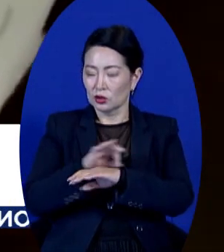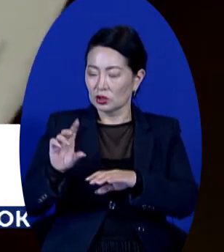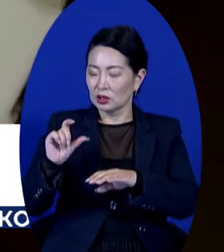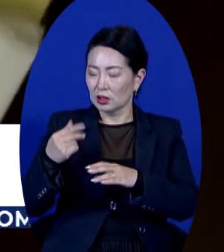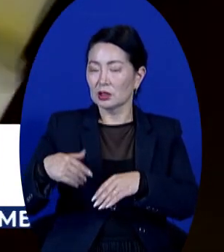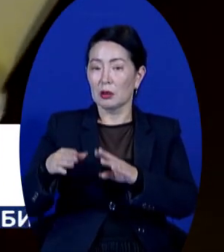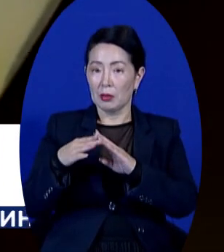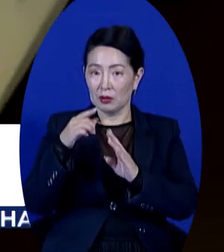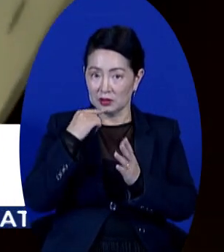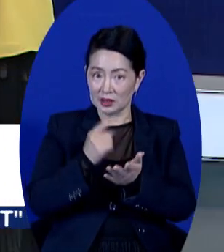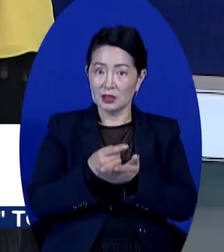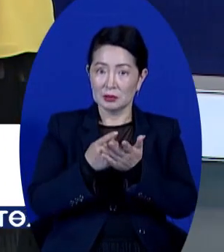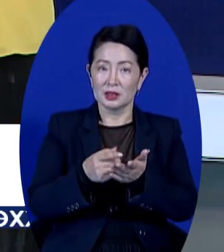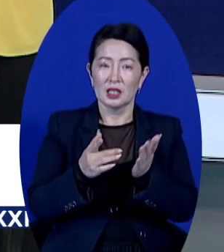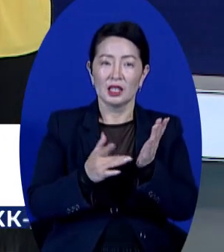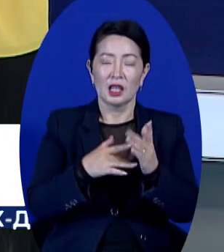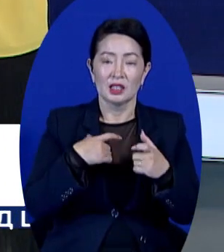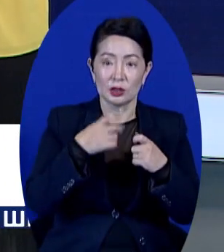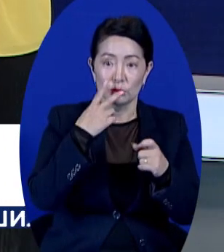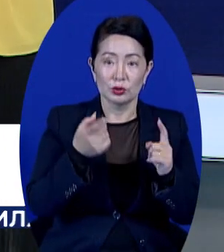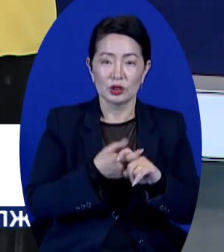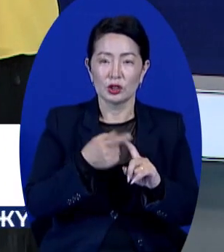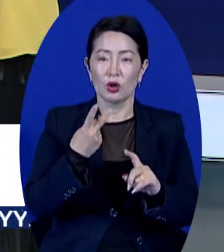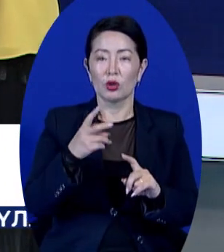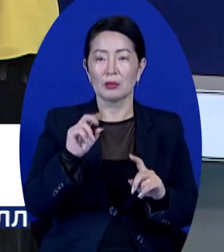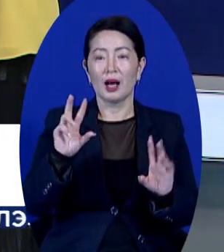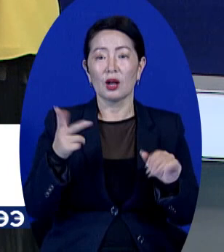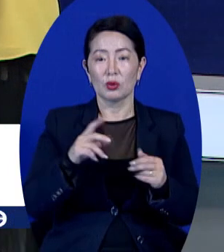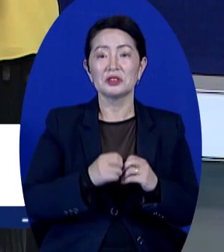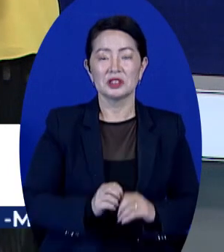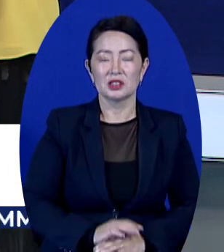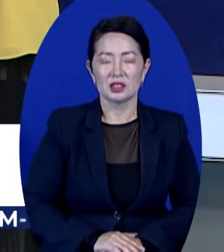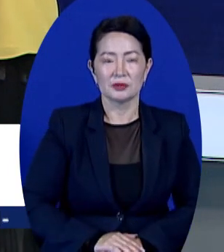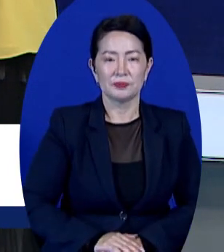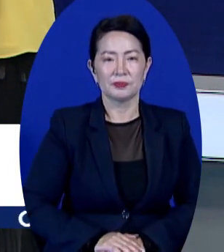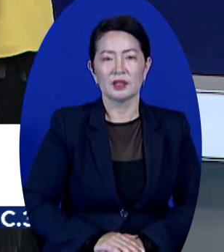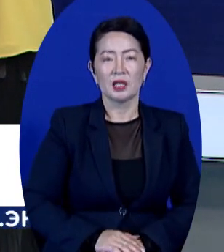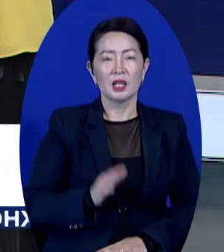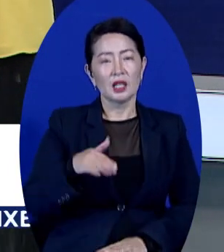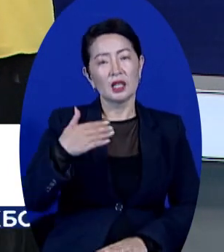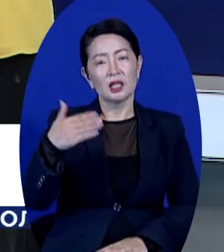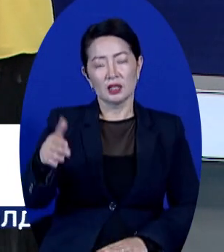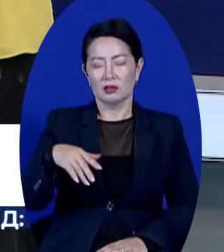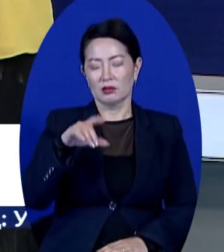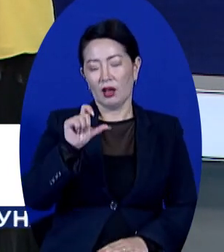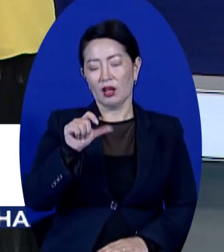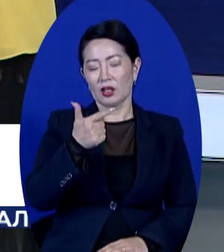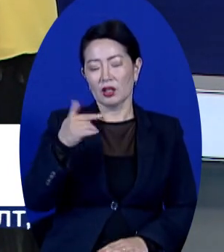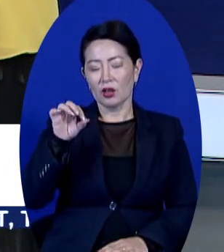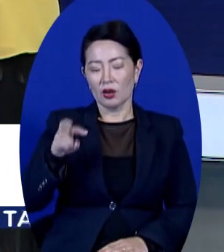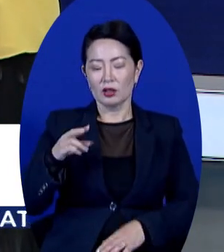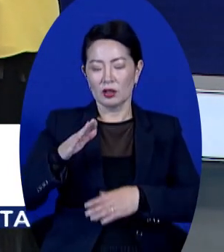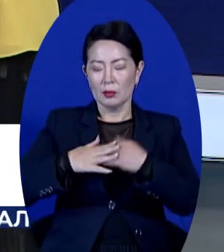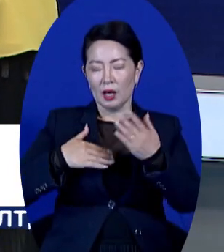гарч байсан техник эдийн засгийн үндэслэлийг энхүү 13 онд шинчлэн боловсруулсан. За үндсэндээ эгийн голын усан цахилгаан станцыг барьж